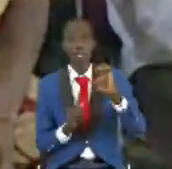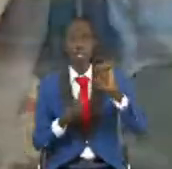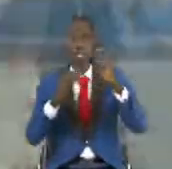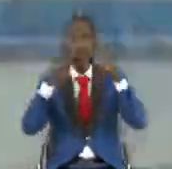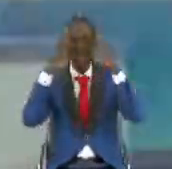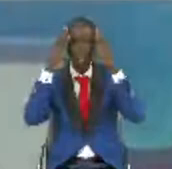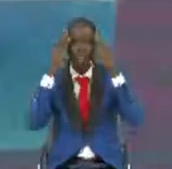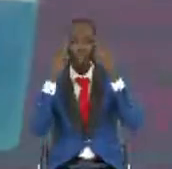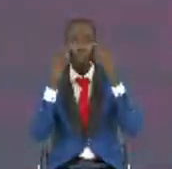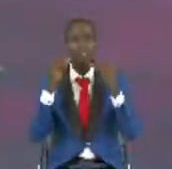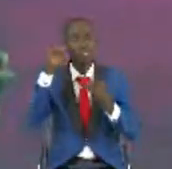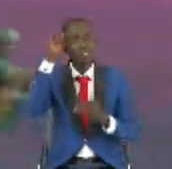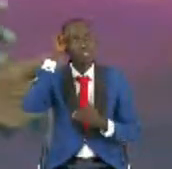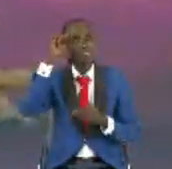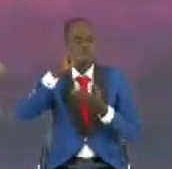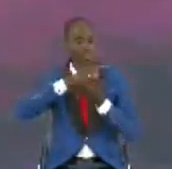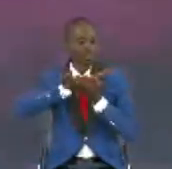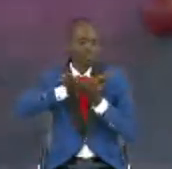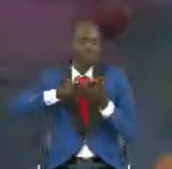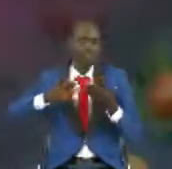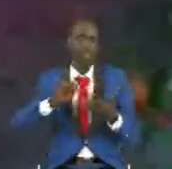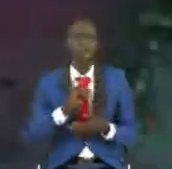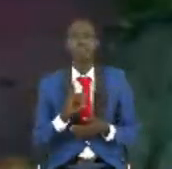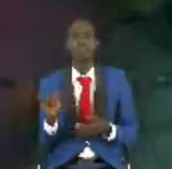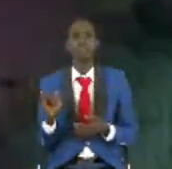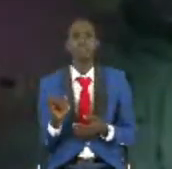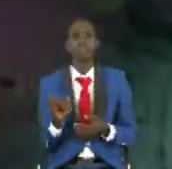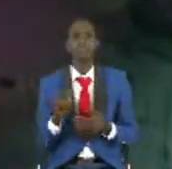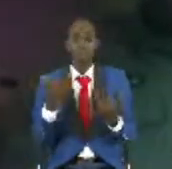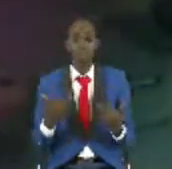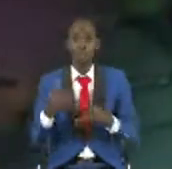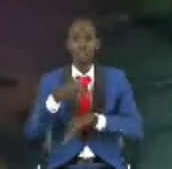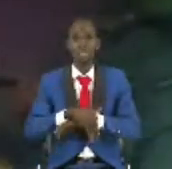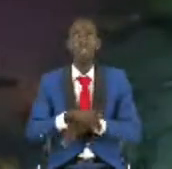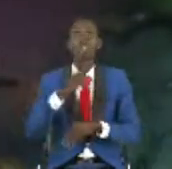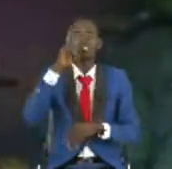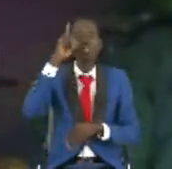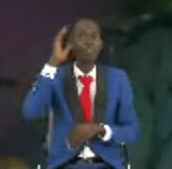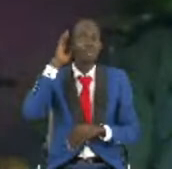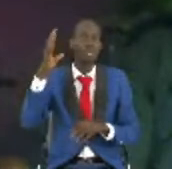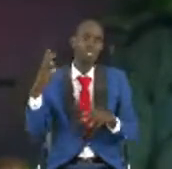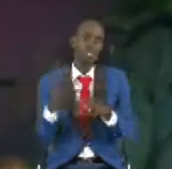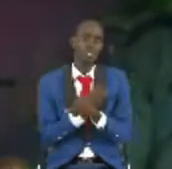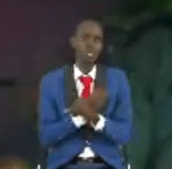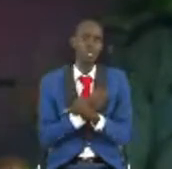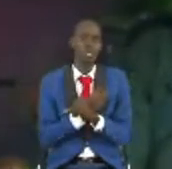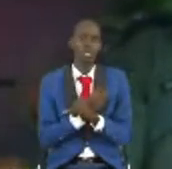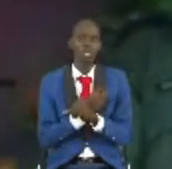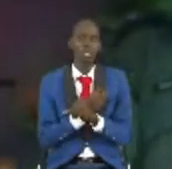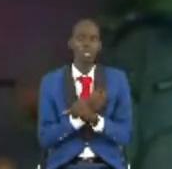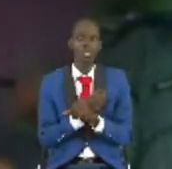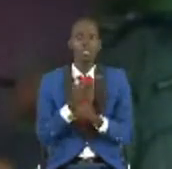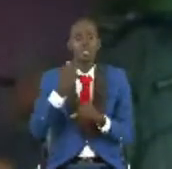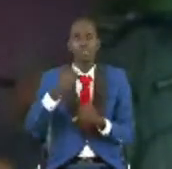Eux expérimentent sa purge. Expérimentent sa purge. Ce soir, il va prendre